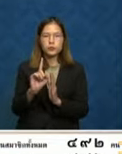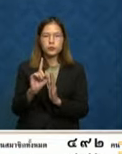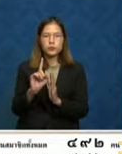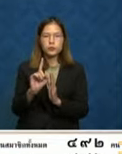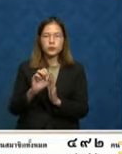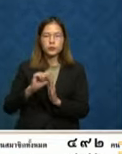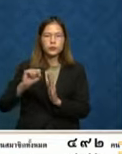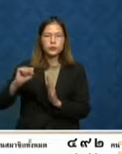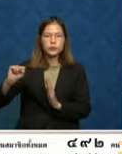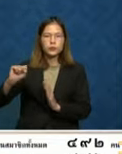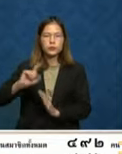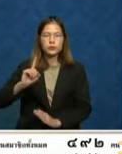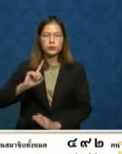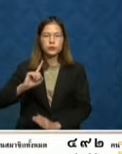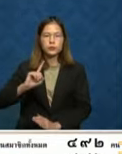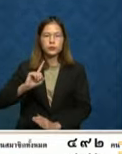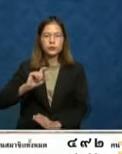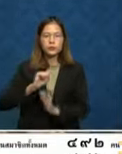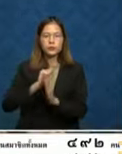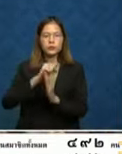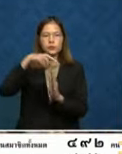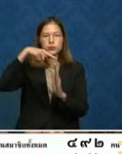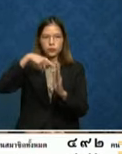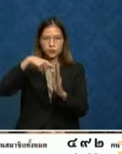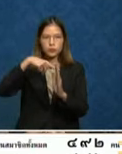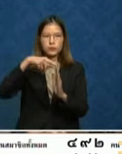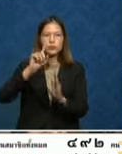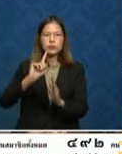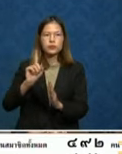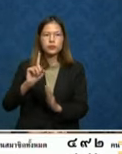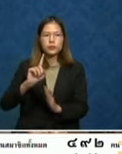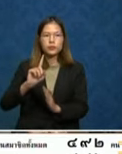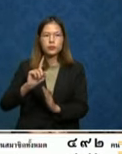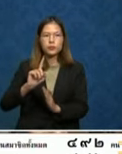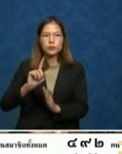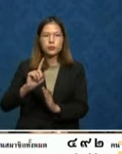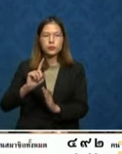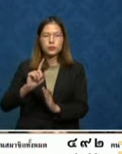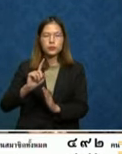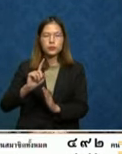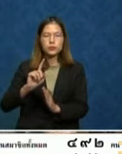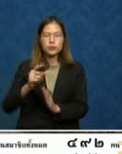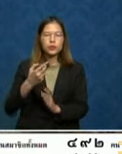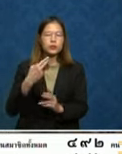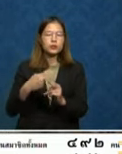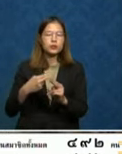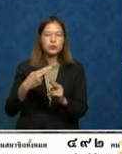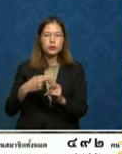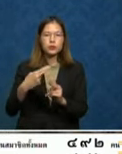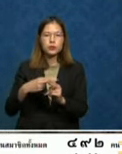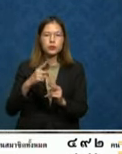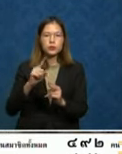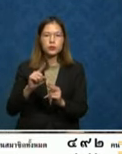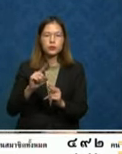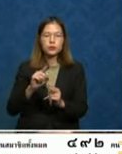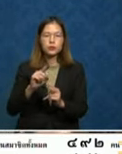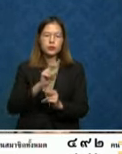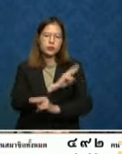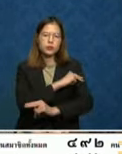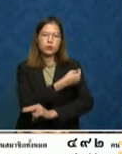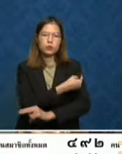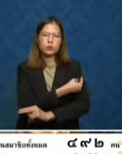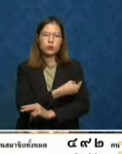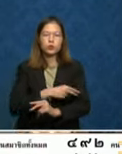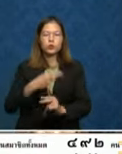สมาชิกสภาผู้แทนราษฎรจังหวัดสุพรรณบุรีจากพรรคชาติไทยพัฒนาในสัดส่วนของพรรคชาติไทยพัฒนาขอเสนอชื่อศาสตราจารย์ดร